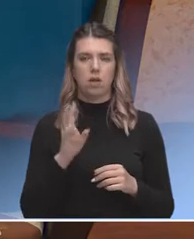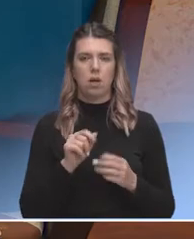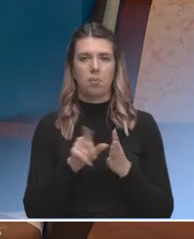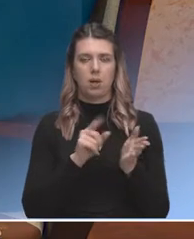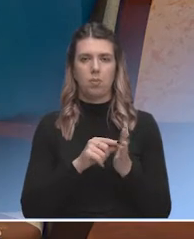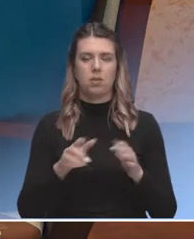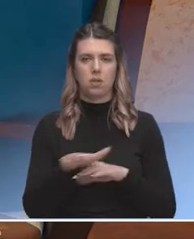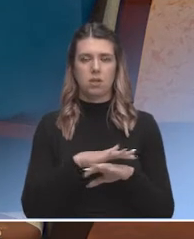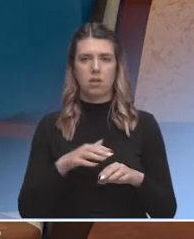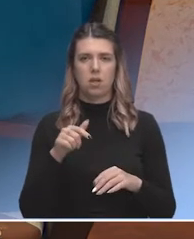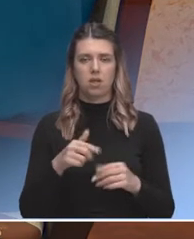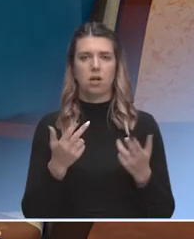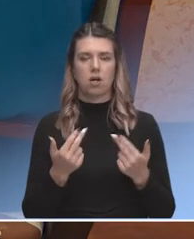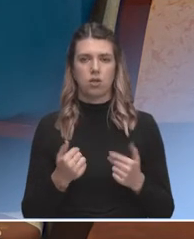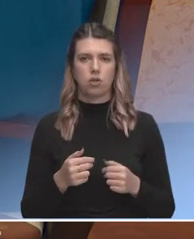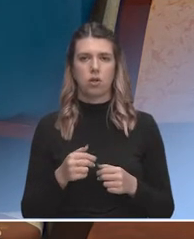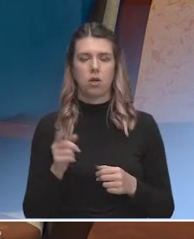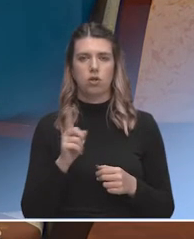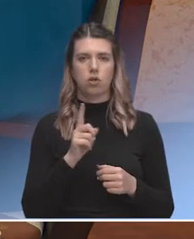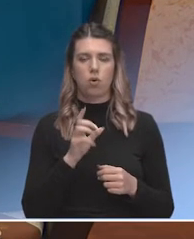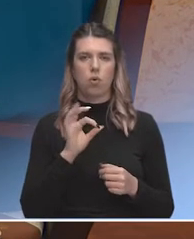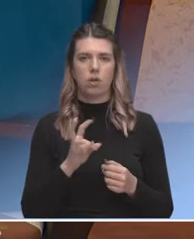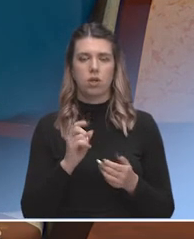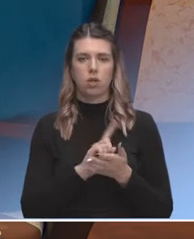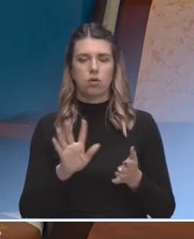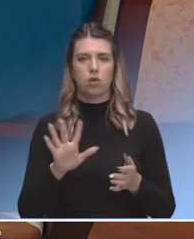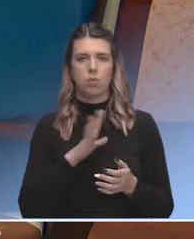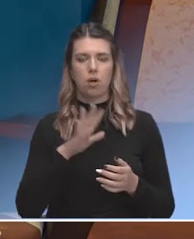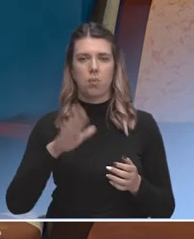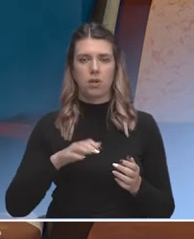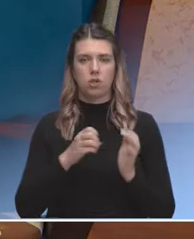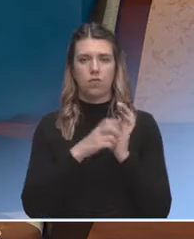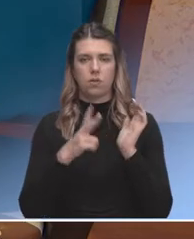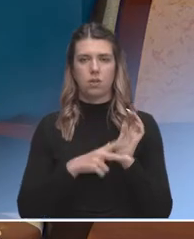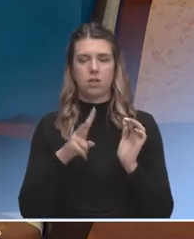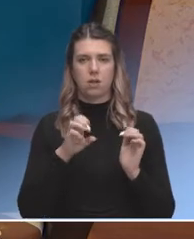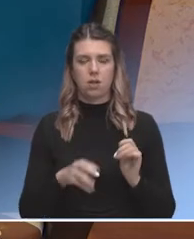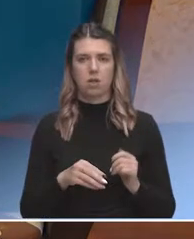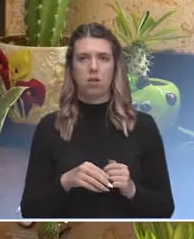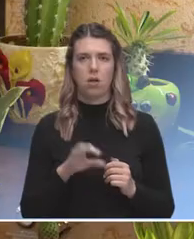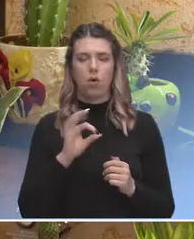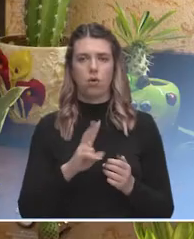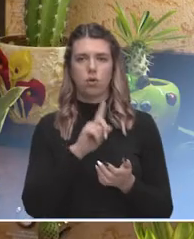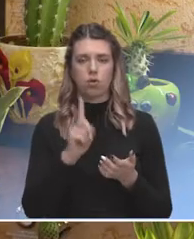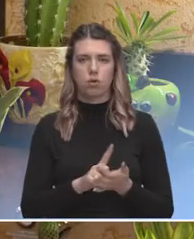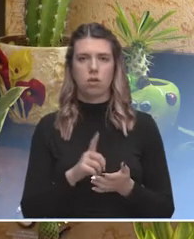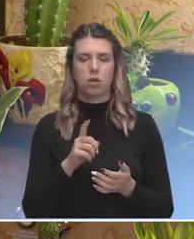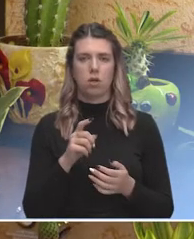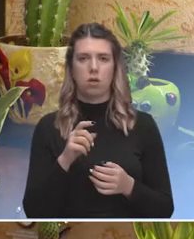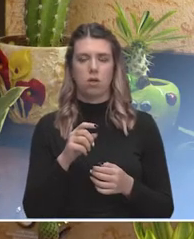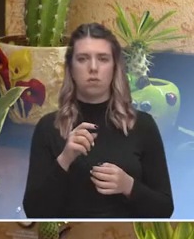поработать на переписи населения, это, конечно, что он не должен быть младше 18 лет, он